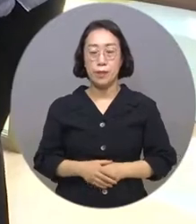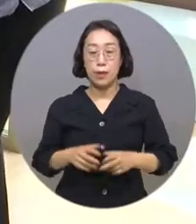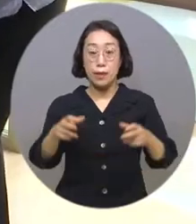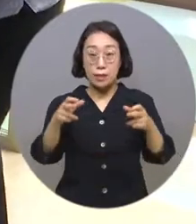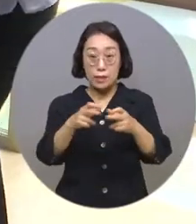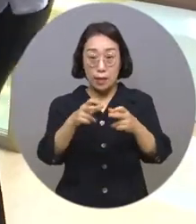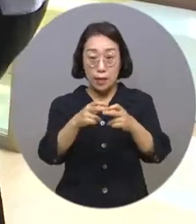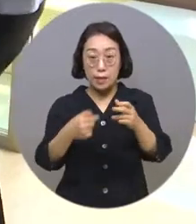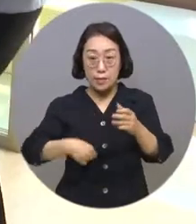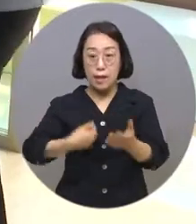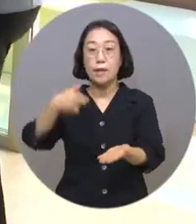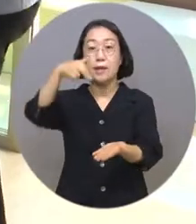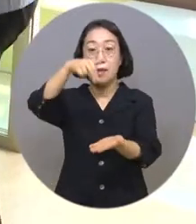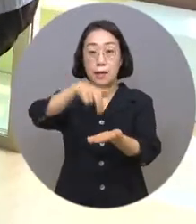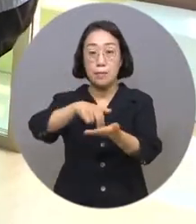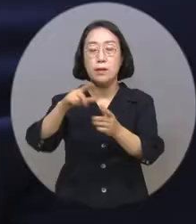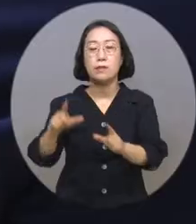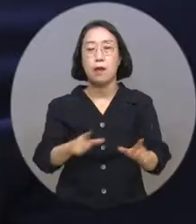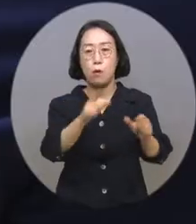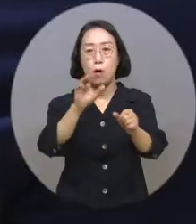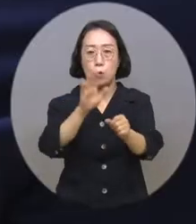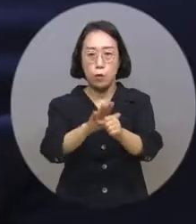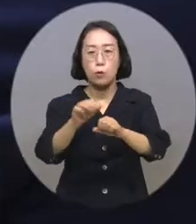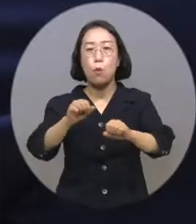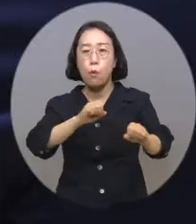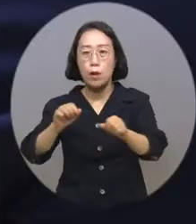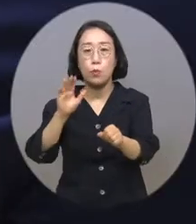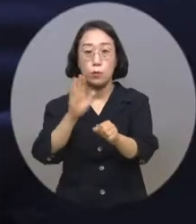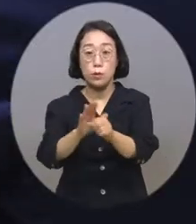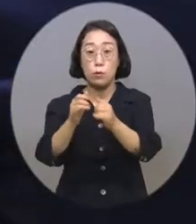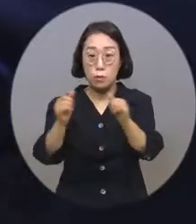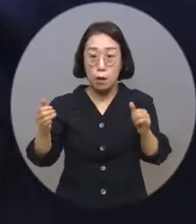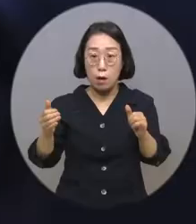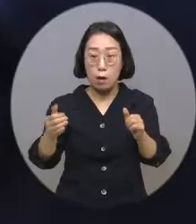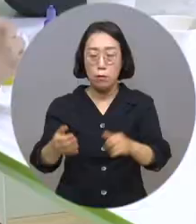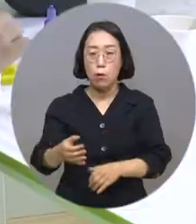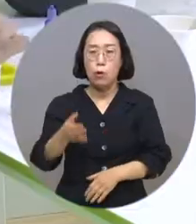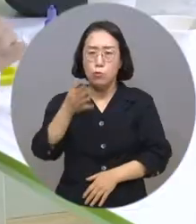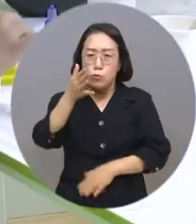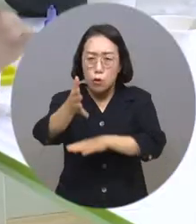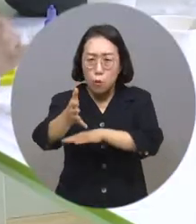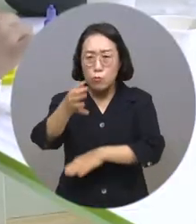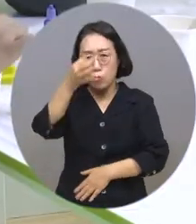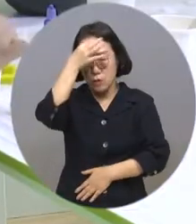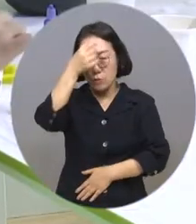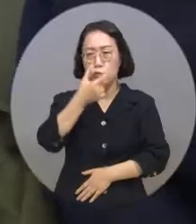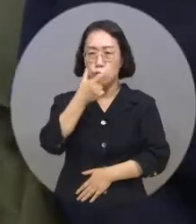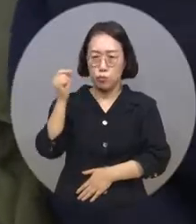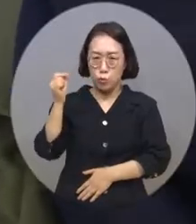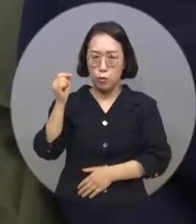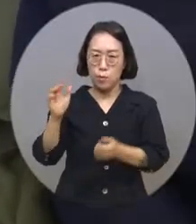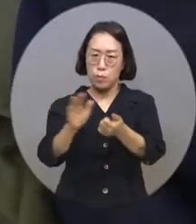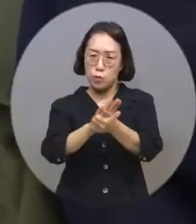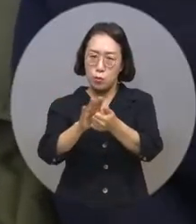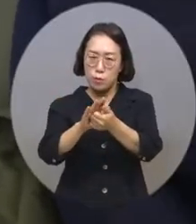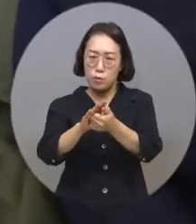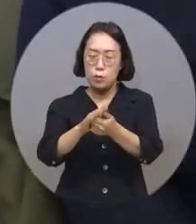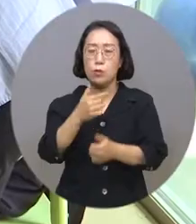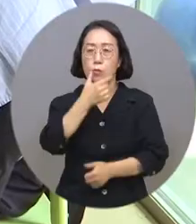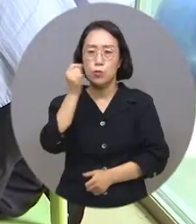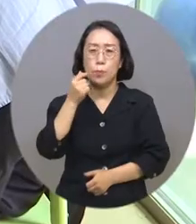장애인의 자립 생활을 지원하는 활동 지원. 하지만 전문성 부족으로 원활한 서비스 제공이 어렵다는 목소리가